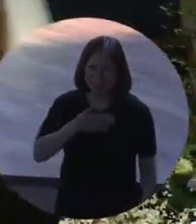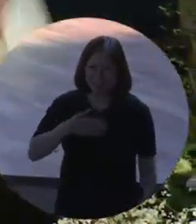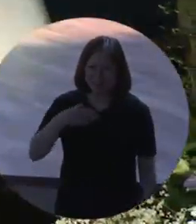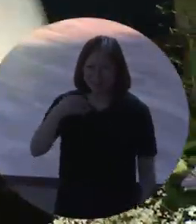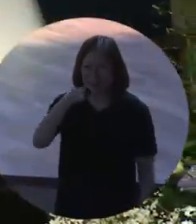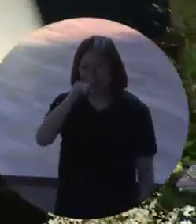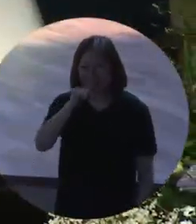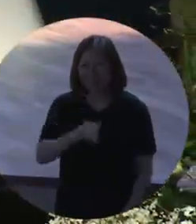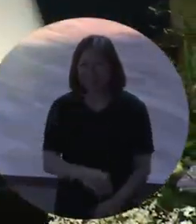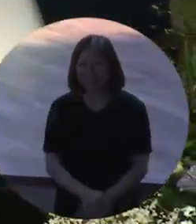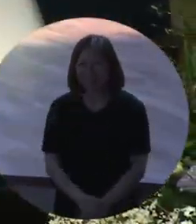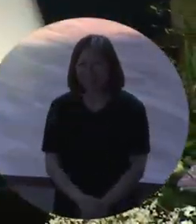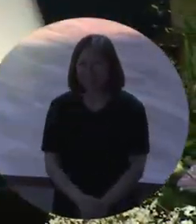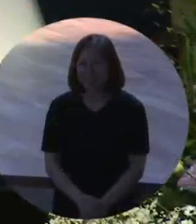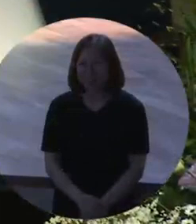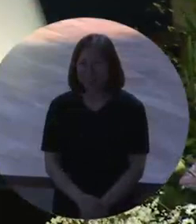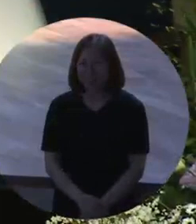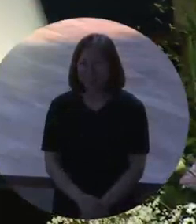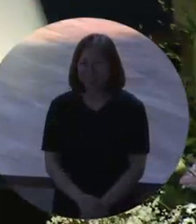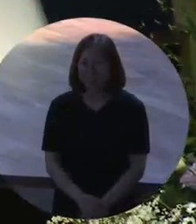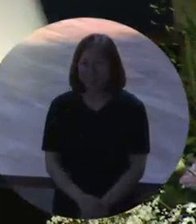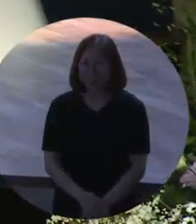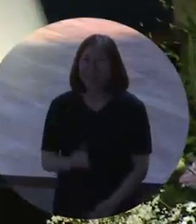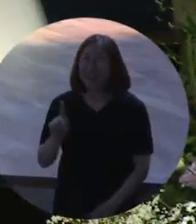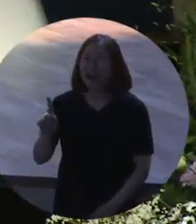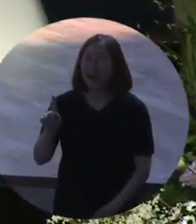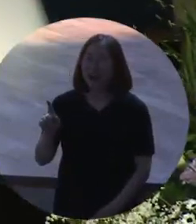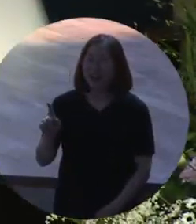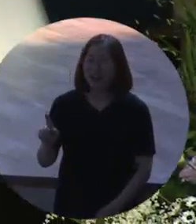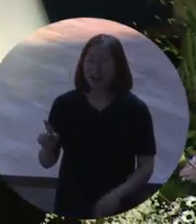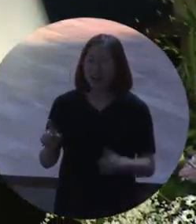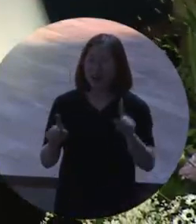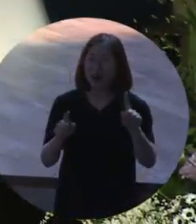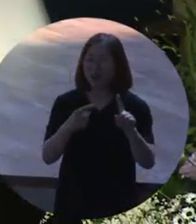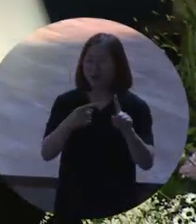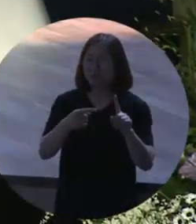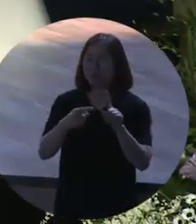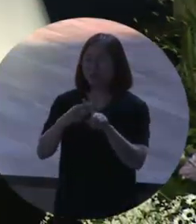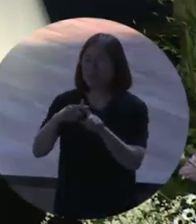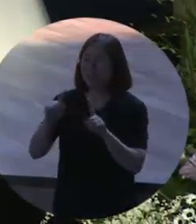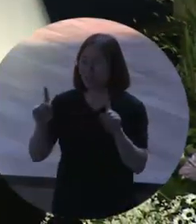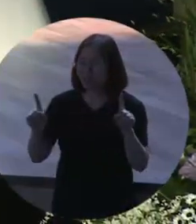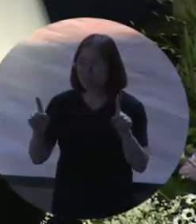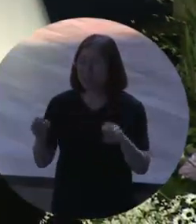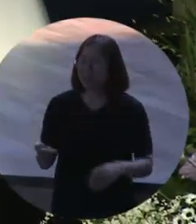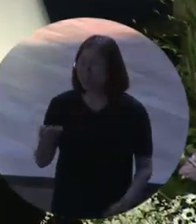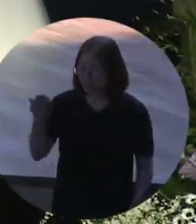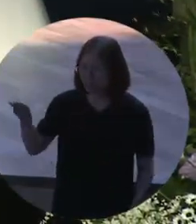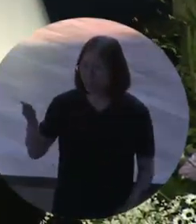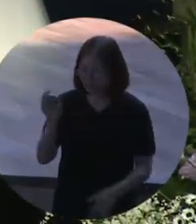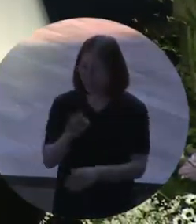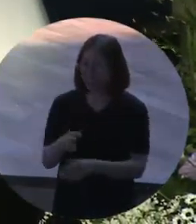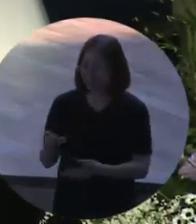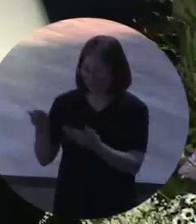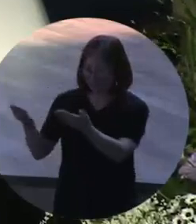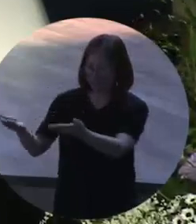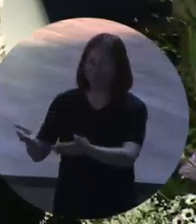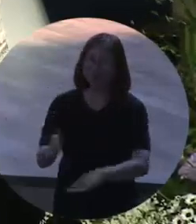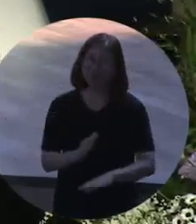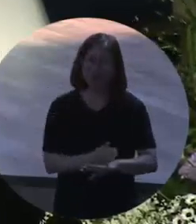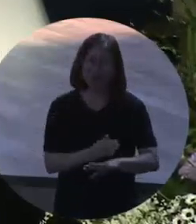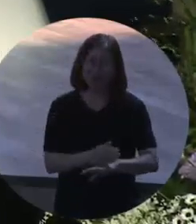아, 저 네. 이거 아까 원 플러스 원 하길래 혜니 씨 드리려고 하나 샀어요. 감사합니다.